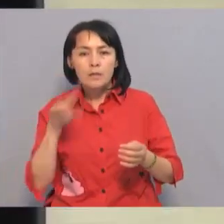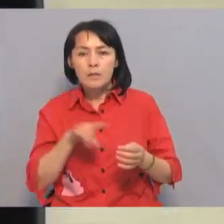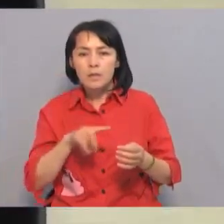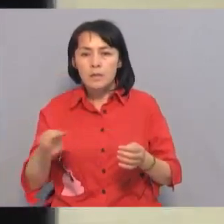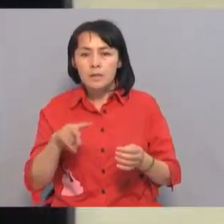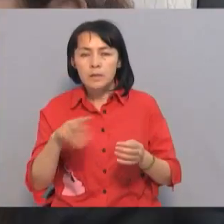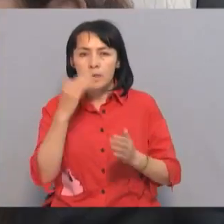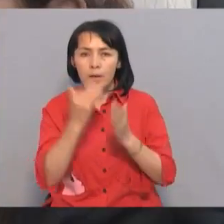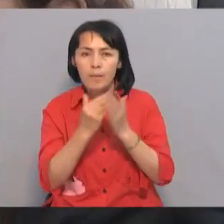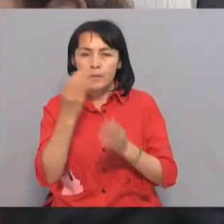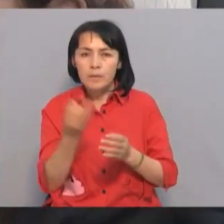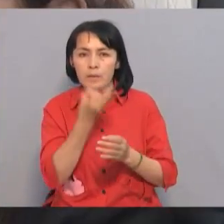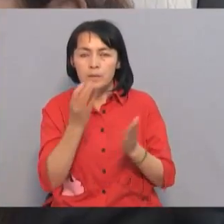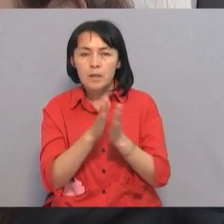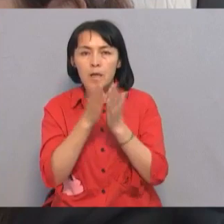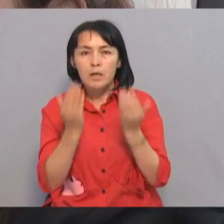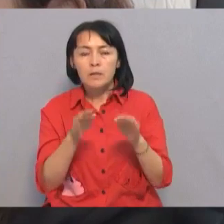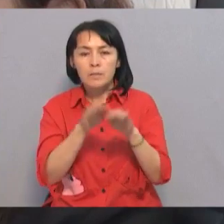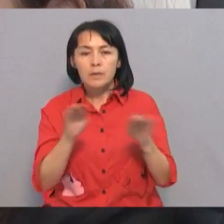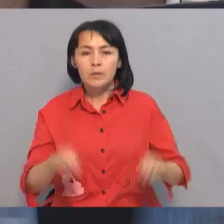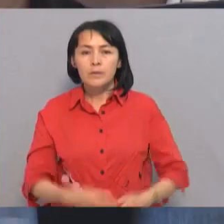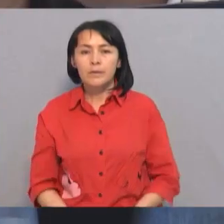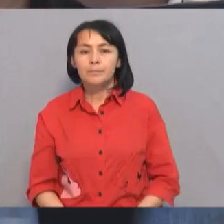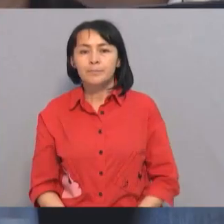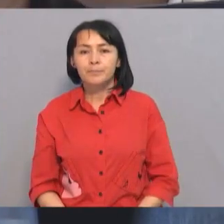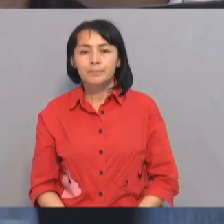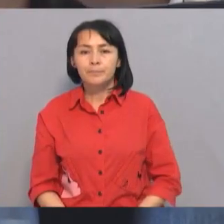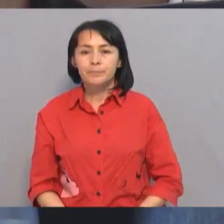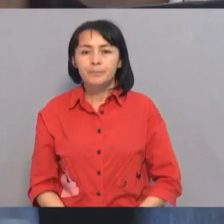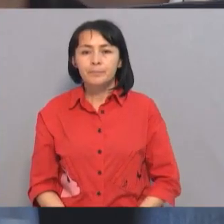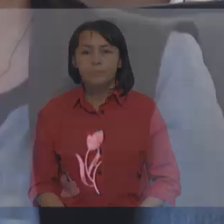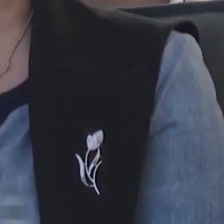литературы, повышение интереса к книге среди подростков. Ернур Бубиев, Кайрат Пашаров, новости.